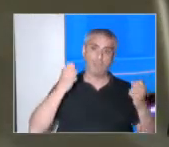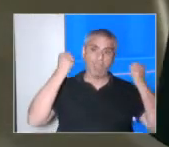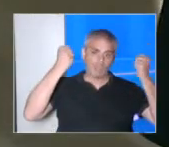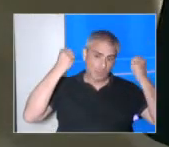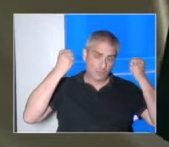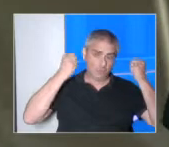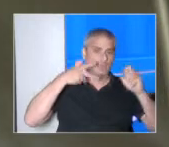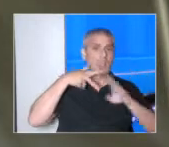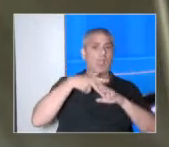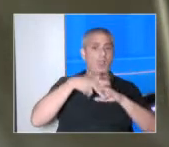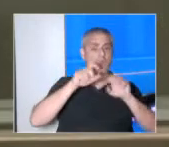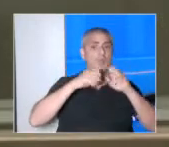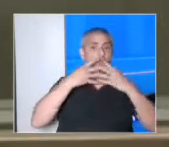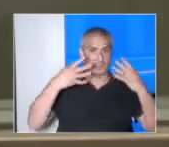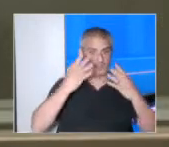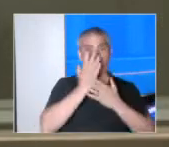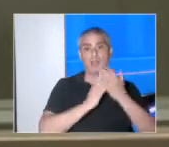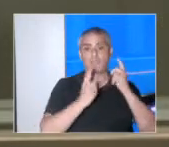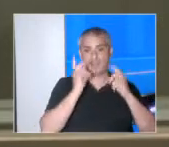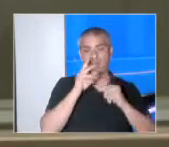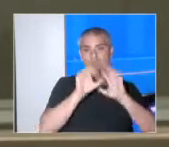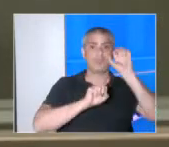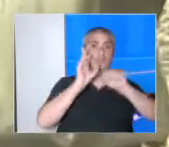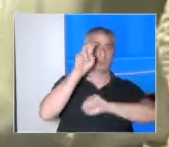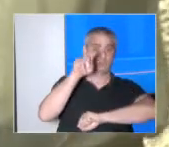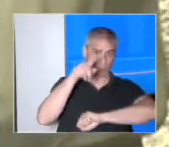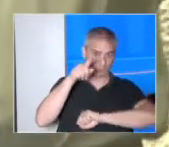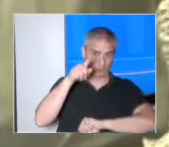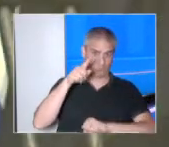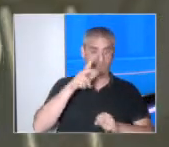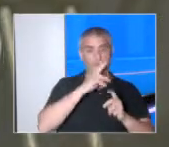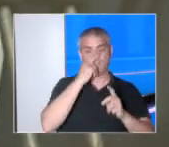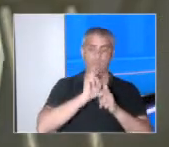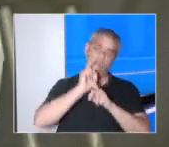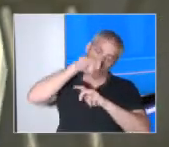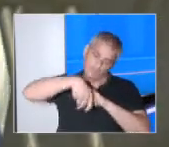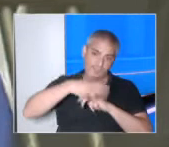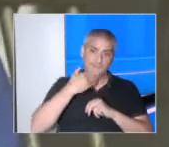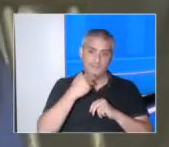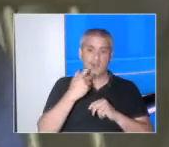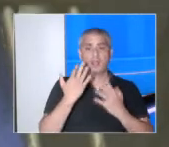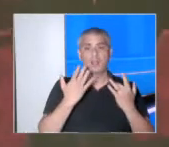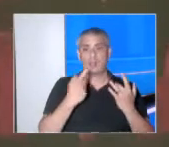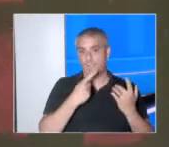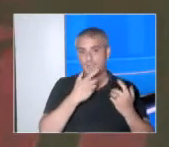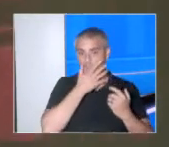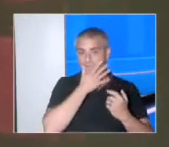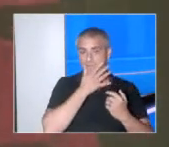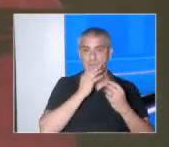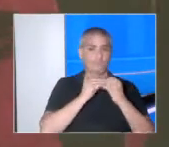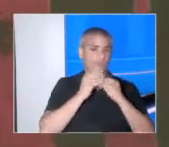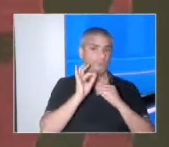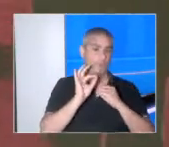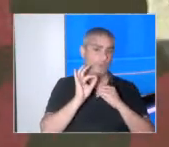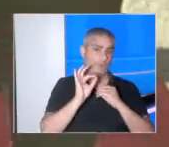והפגנות, חבלות בגדר, בחלק מהמקרים אפילו טיפסו עליה והתלבטו אם נרד את הצד הישראלי. מספר מצומצם